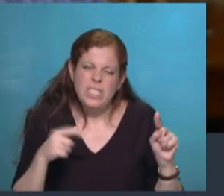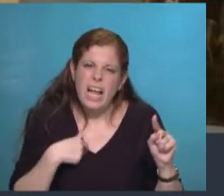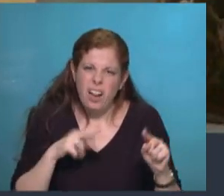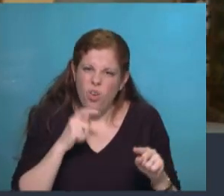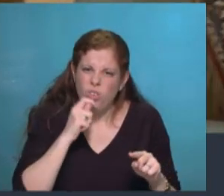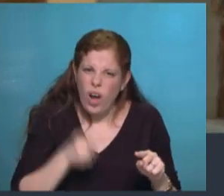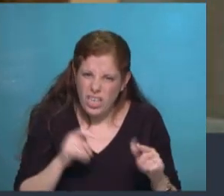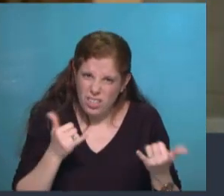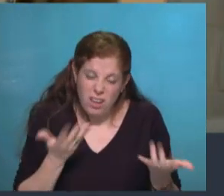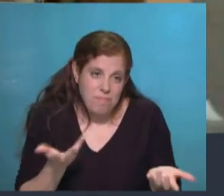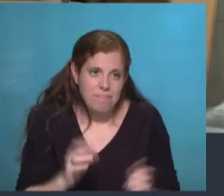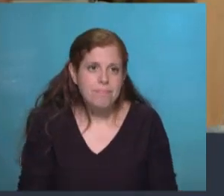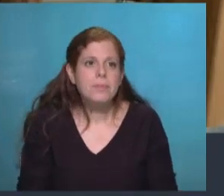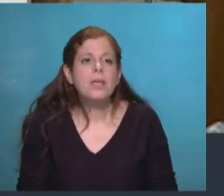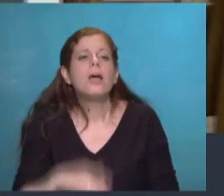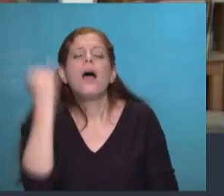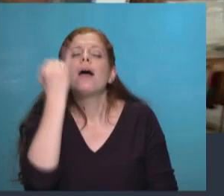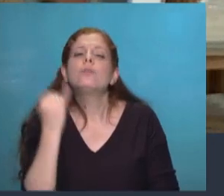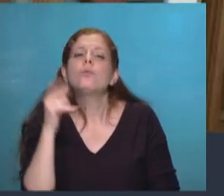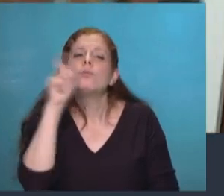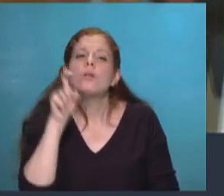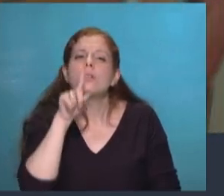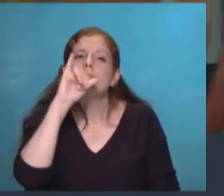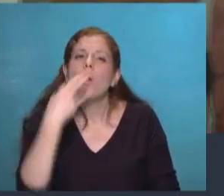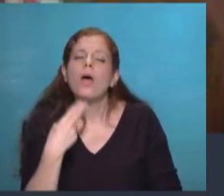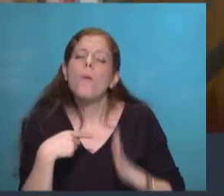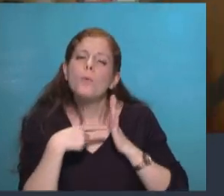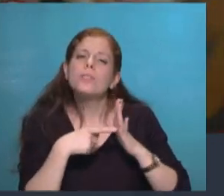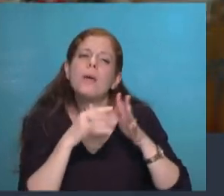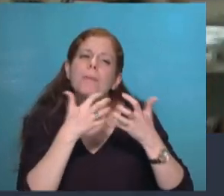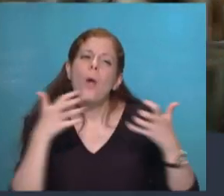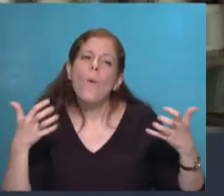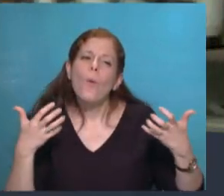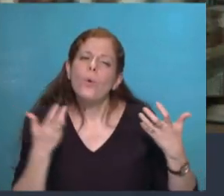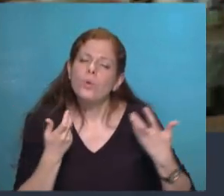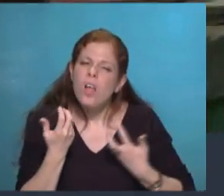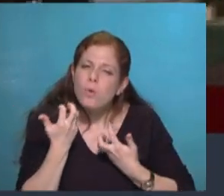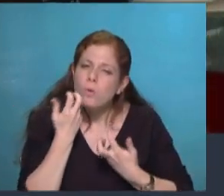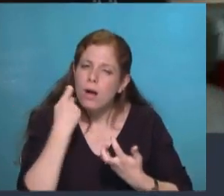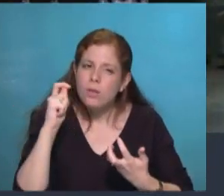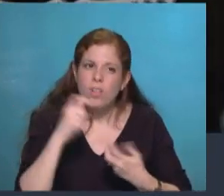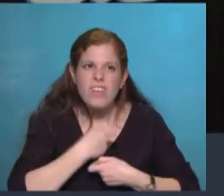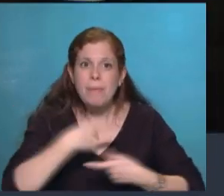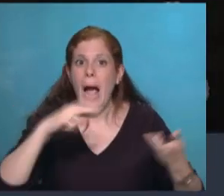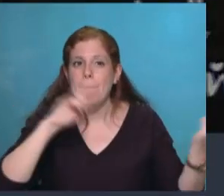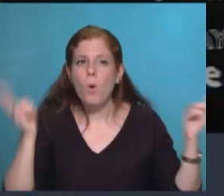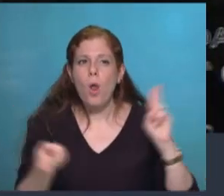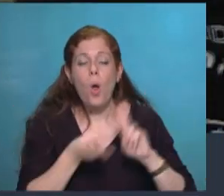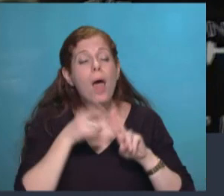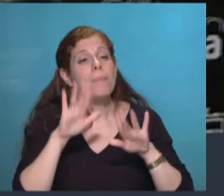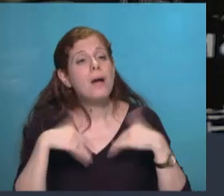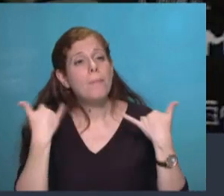כן? הציורים של זויה מוצגים בתערוכות היוקרתיות ונמכרים בכל העולם. גם היום